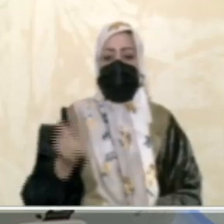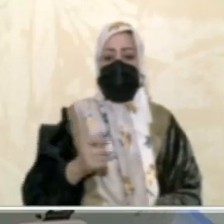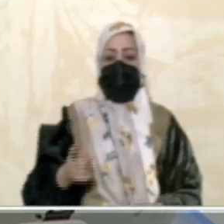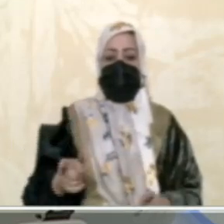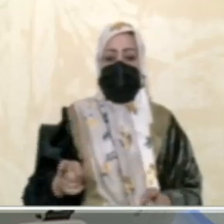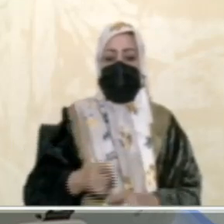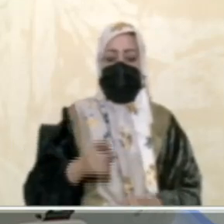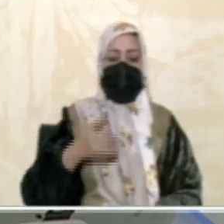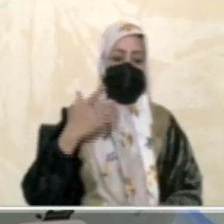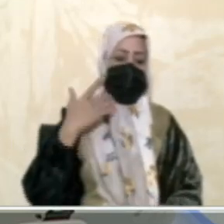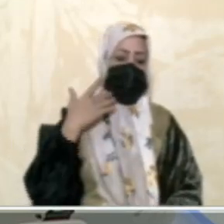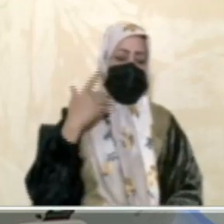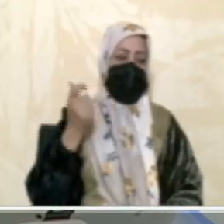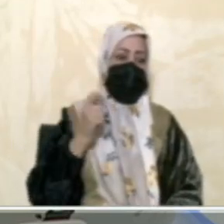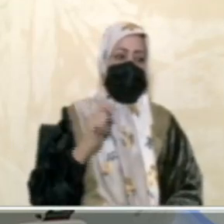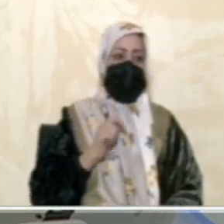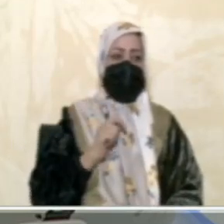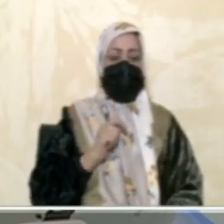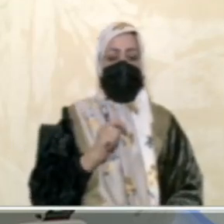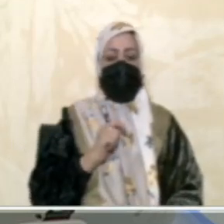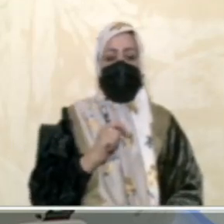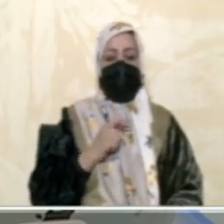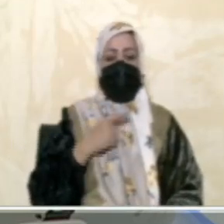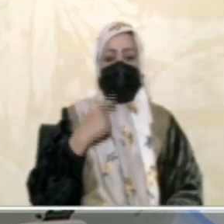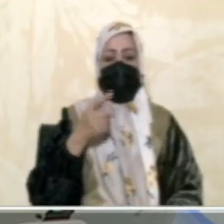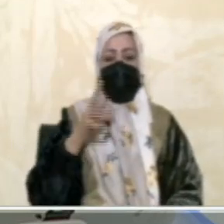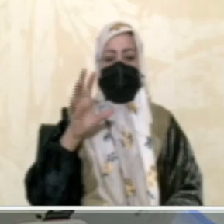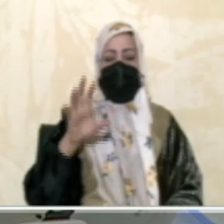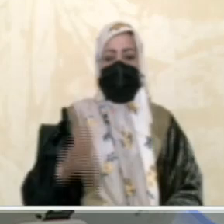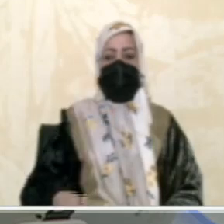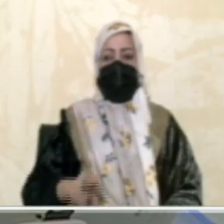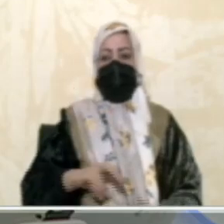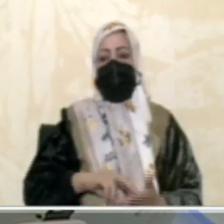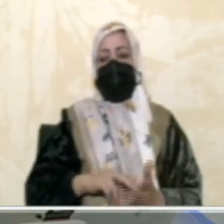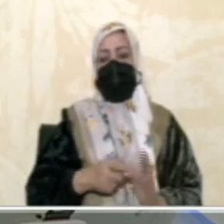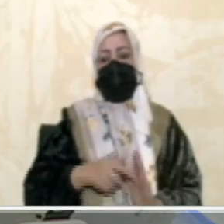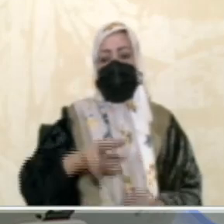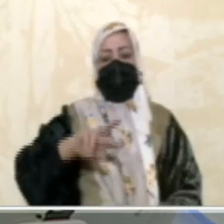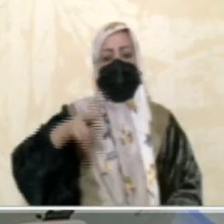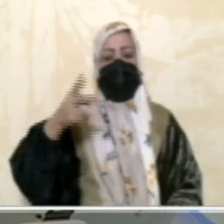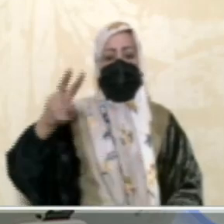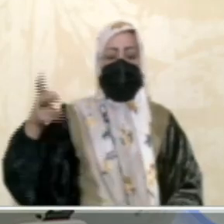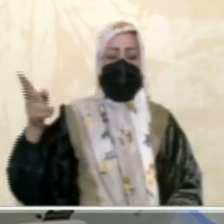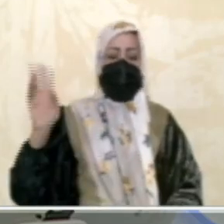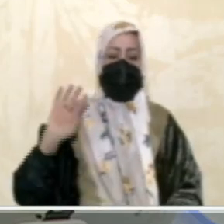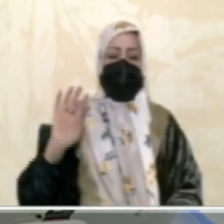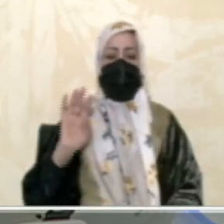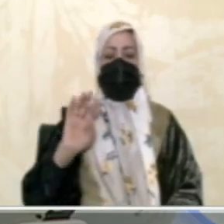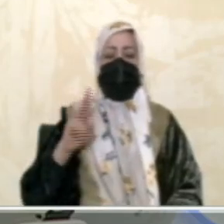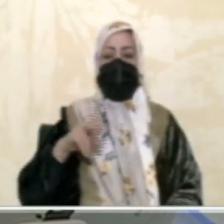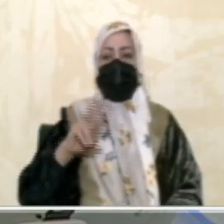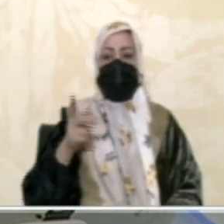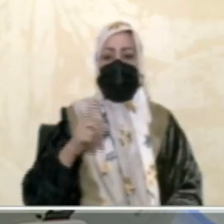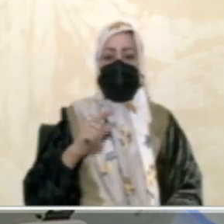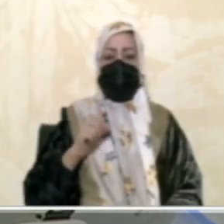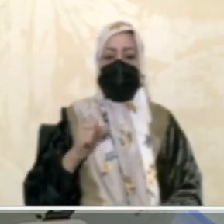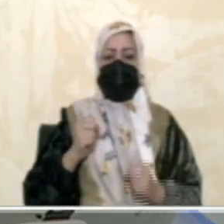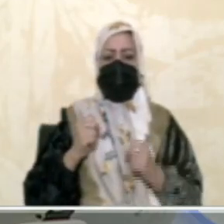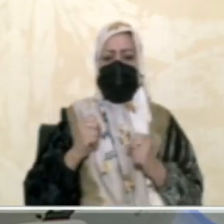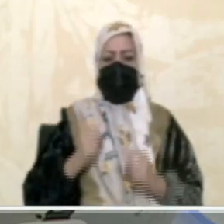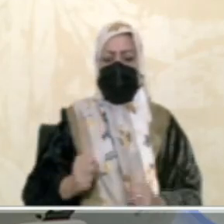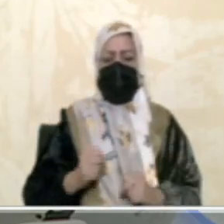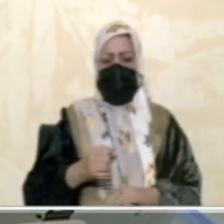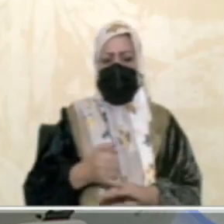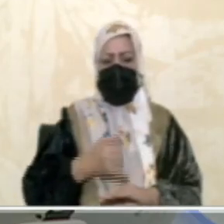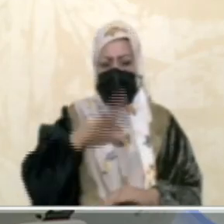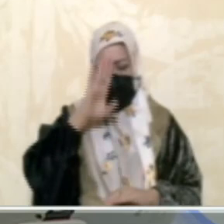اقول هذه المساله مساله خلافيه يعني نحن حينما نقول هذه مثلا لا نتعصب عليه مذهبنا لمذهب المالكيه ونقول